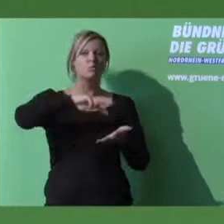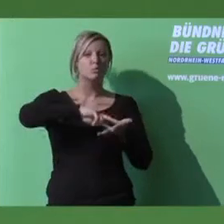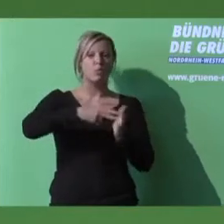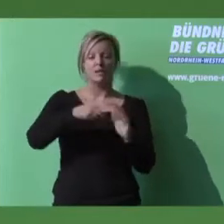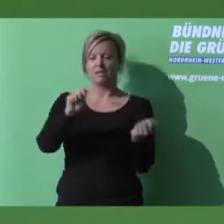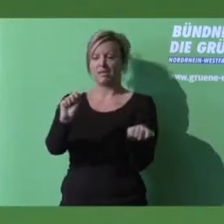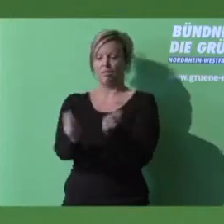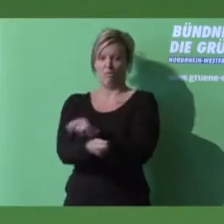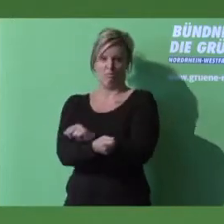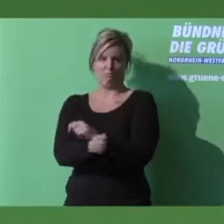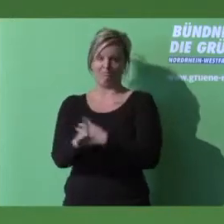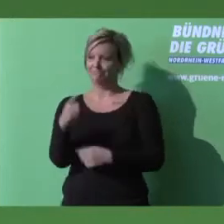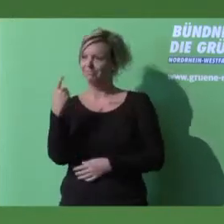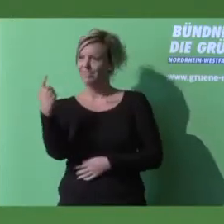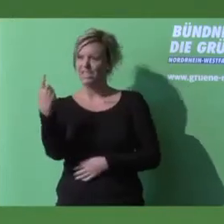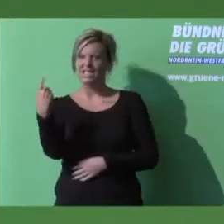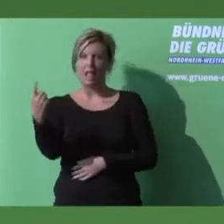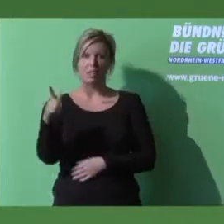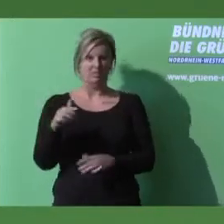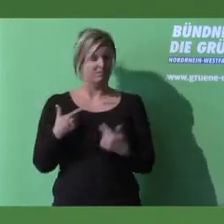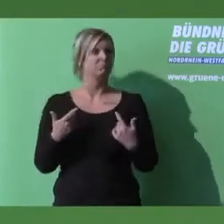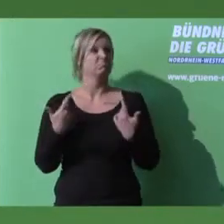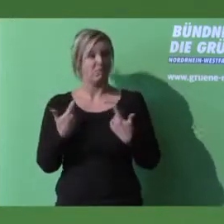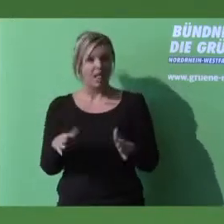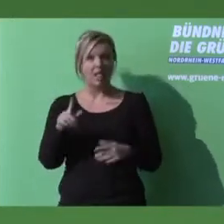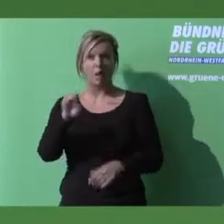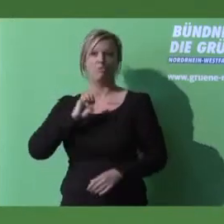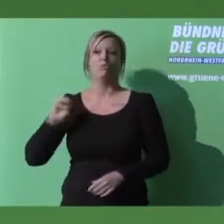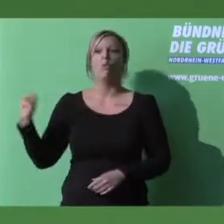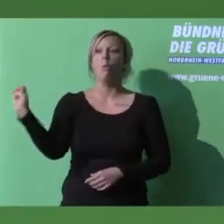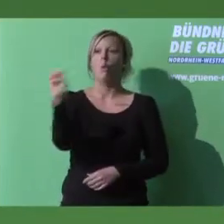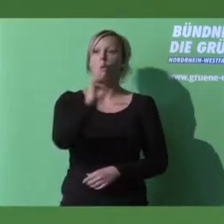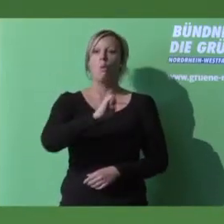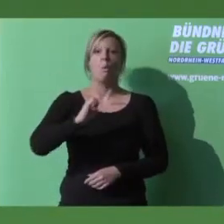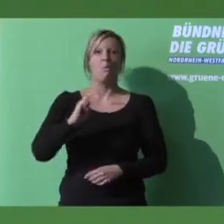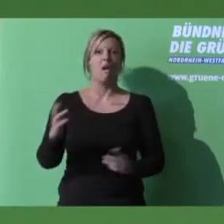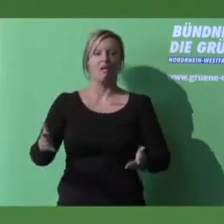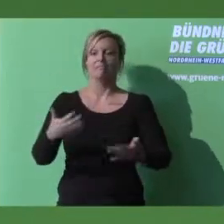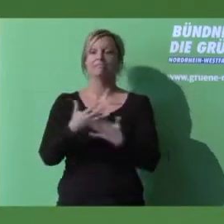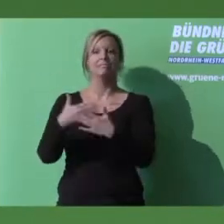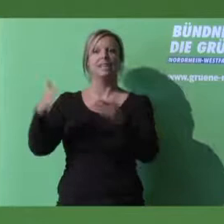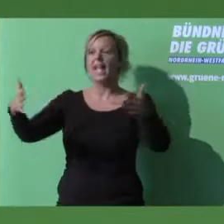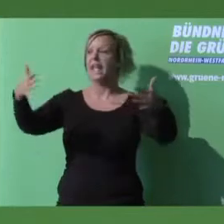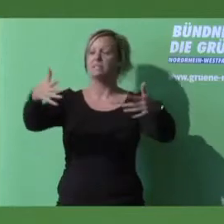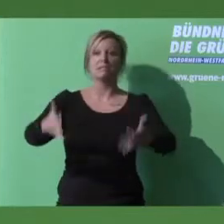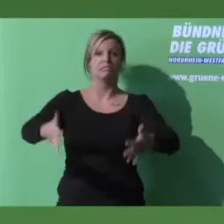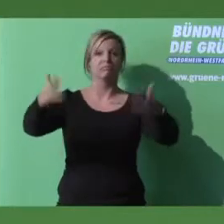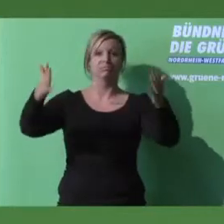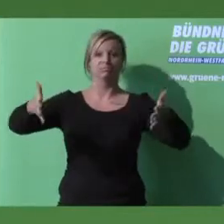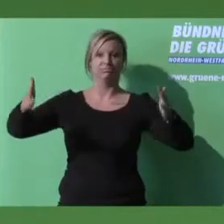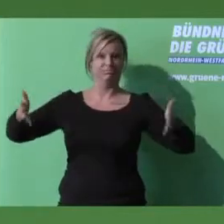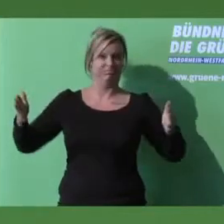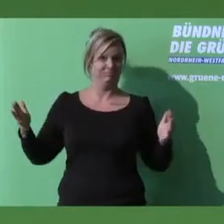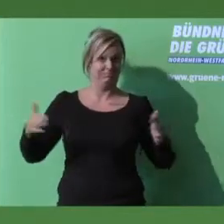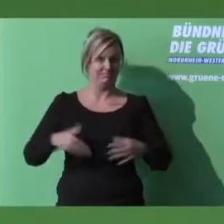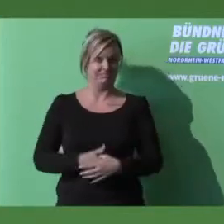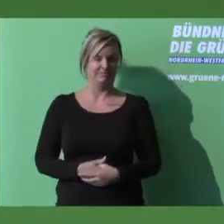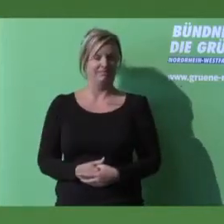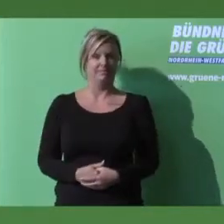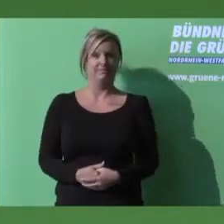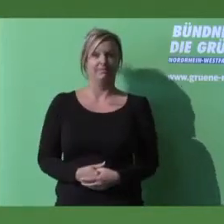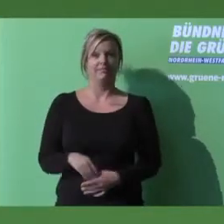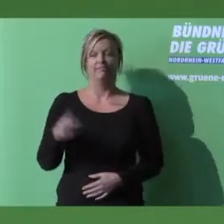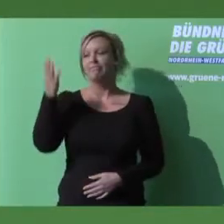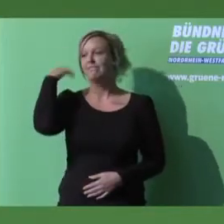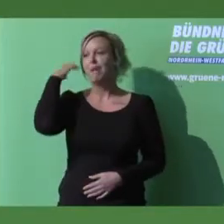nur zugelassen, dass in Europa wieder die Grenzen hochgezogen wurden, gegen die Helmut